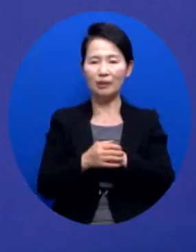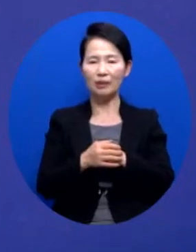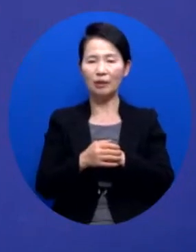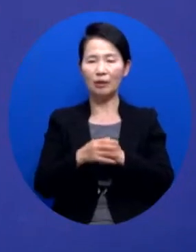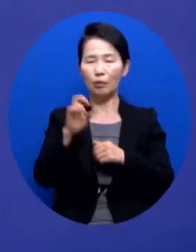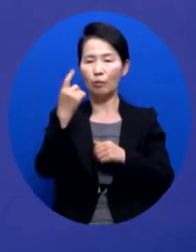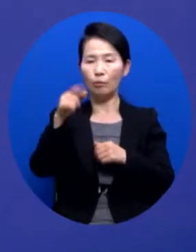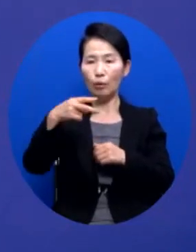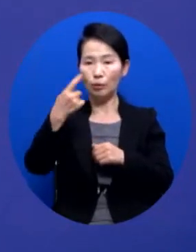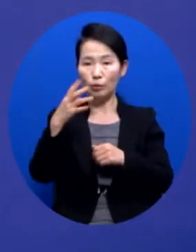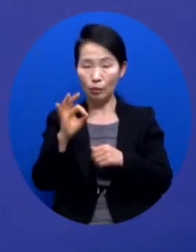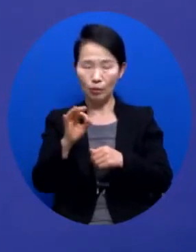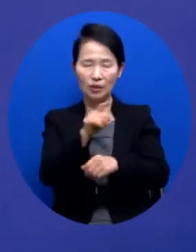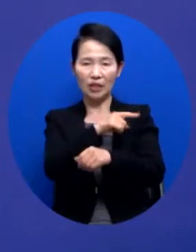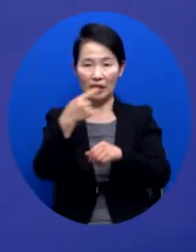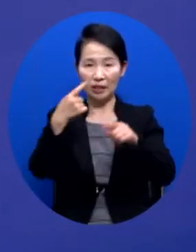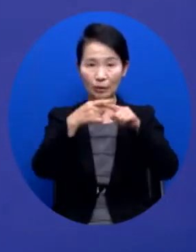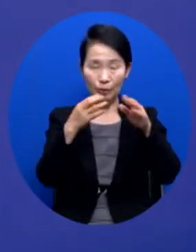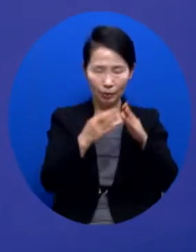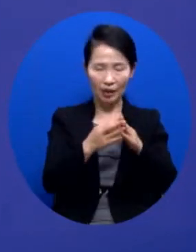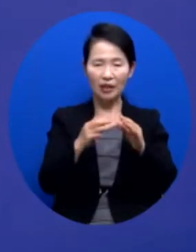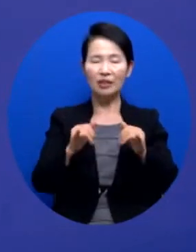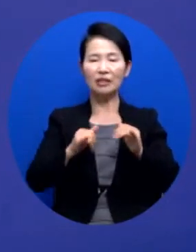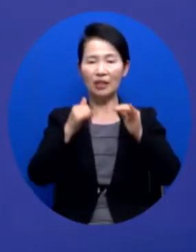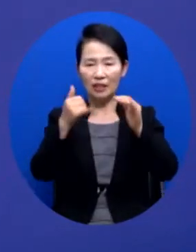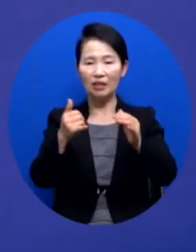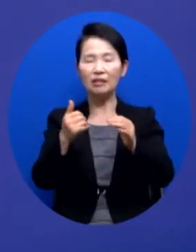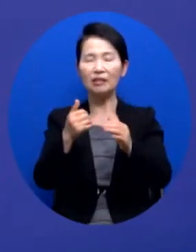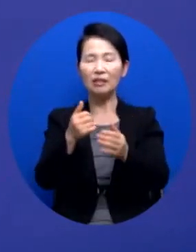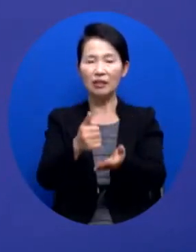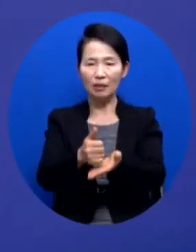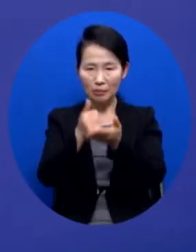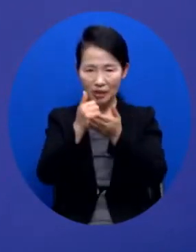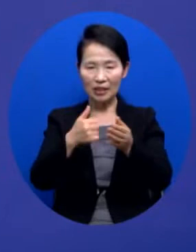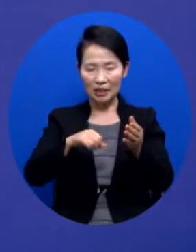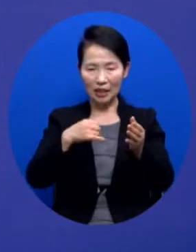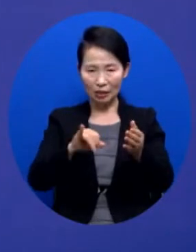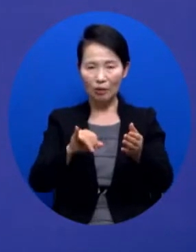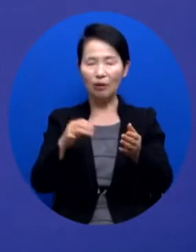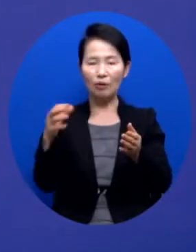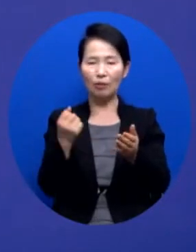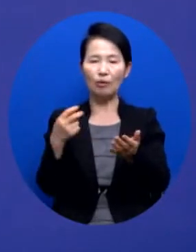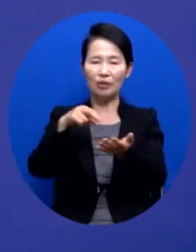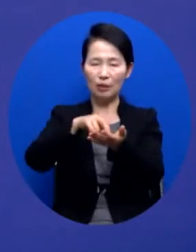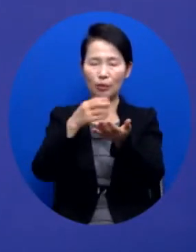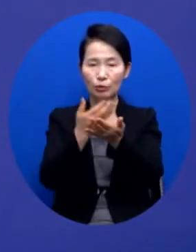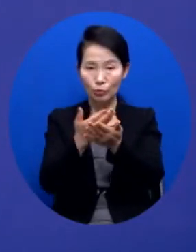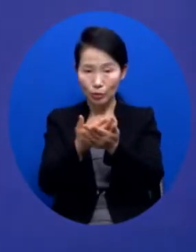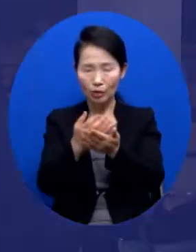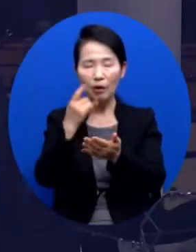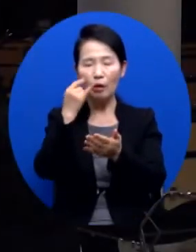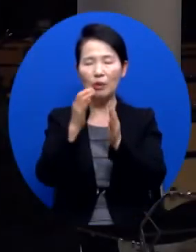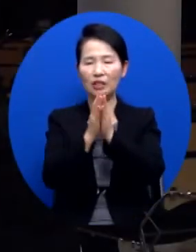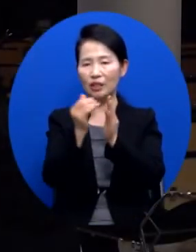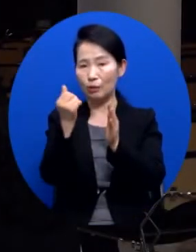목동 j 교회가 세상을 섬기는 자녀로 세워 주소서 라는 주제로 어머니 기도회 를 열었습니다